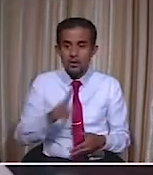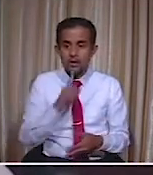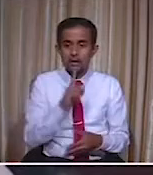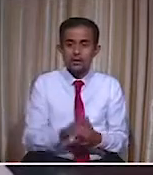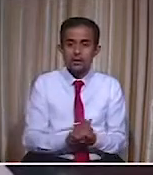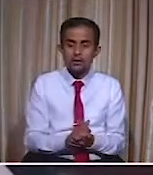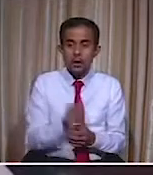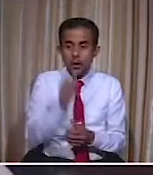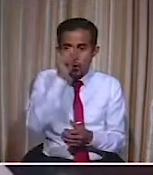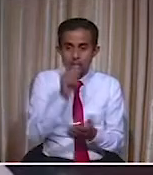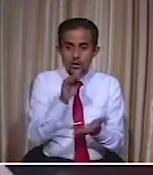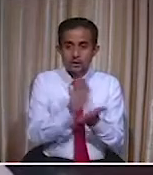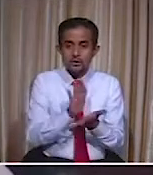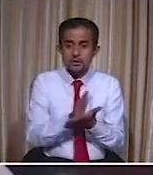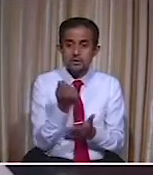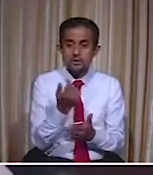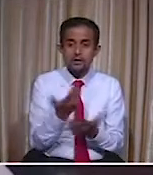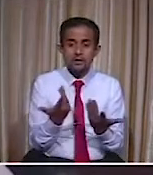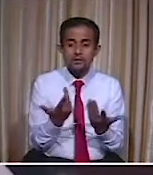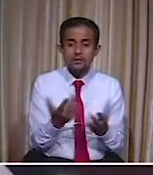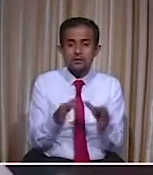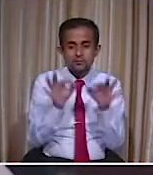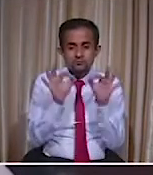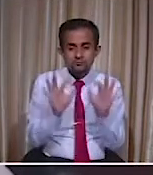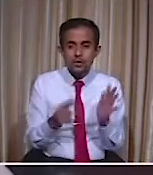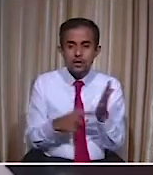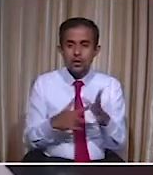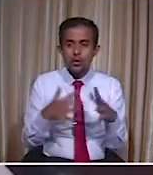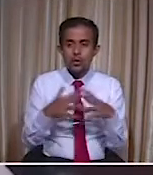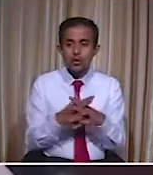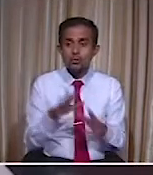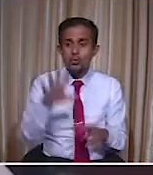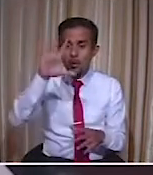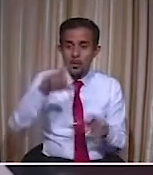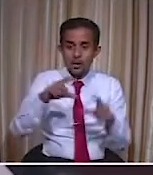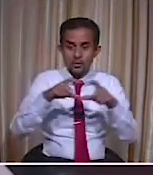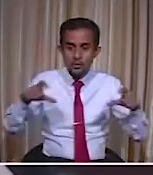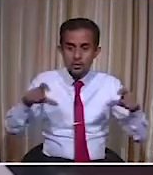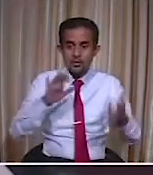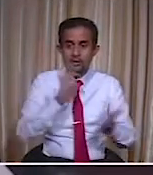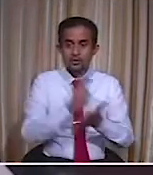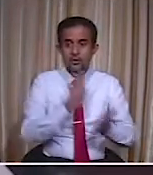මේ හොර සල්ලි නෙවෙයි. නියම නීත්‍යානුකූල රුපියල් 5000 කට අච්චු ගන්න